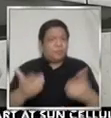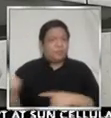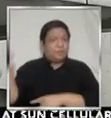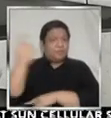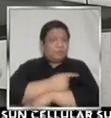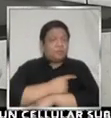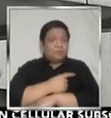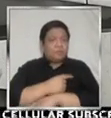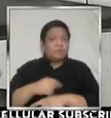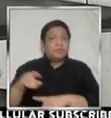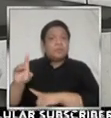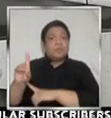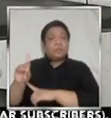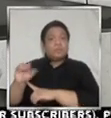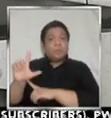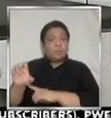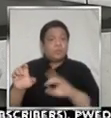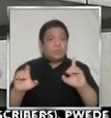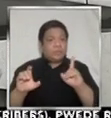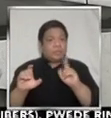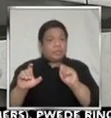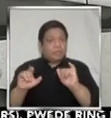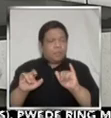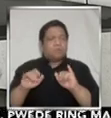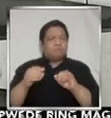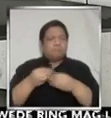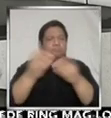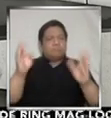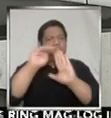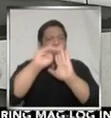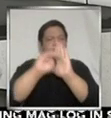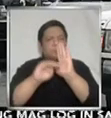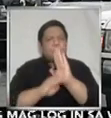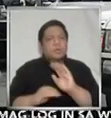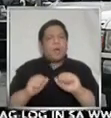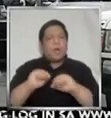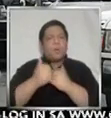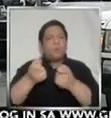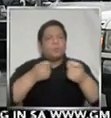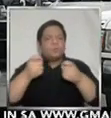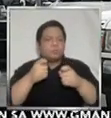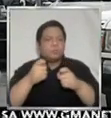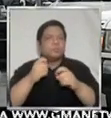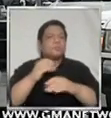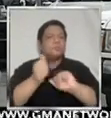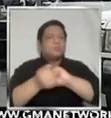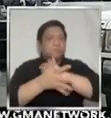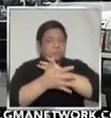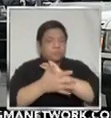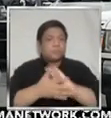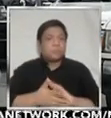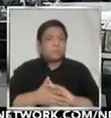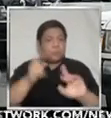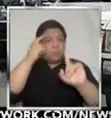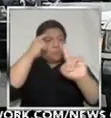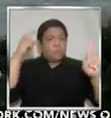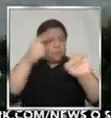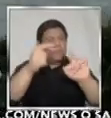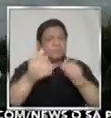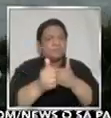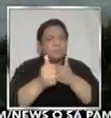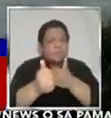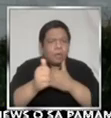at DTI ang Interim Guidelines on Workplace Prevention and Control of COVID-19. Layo nito nagkabayan ang mga negosyo